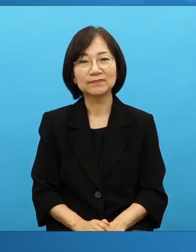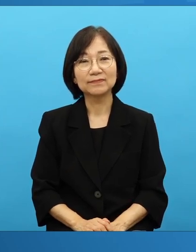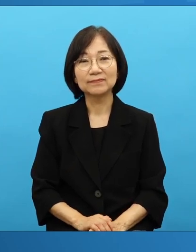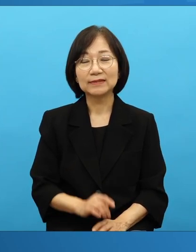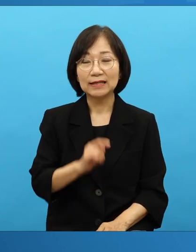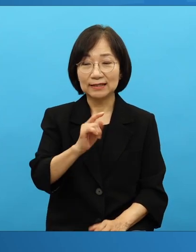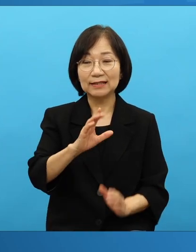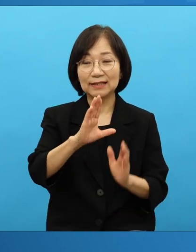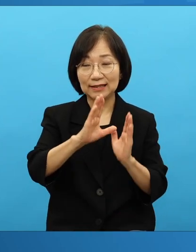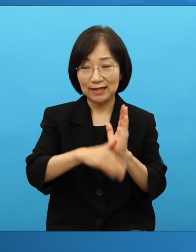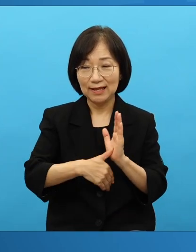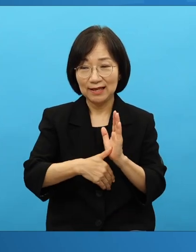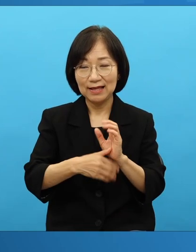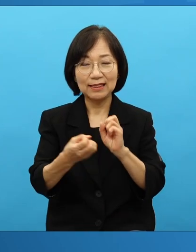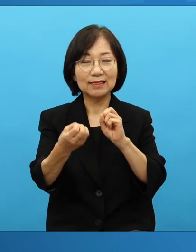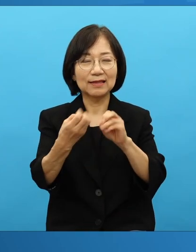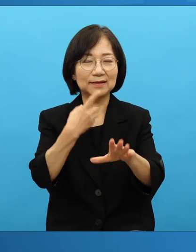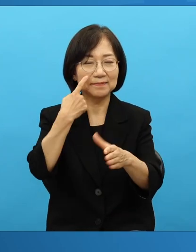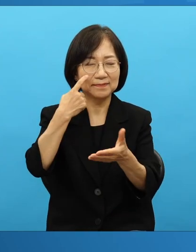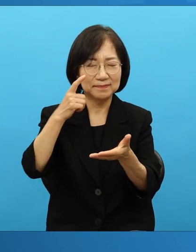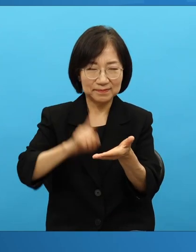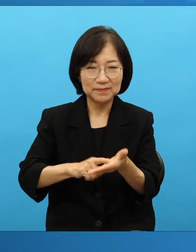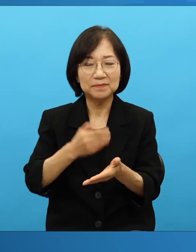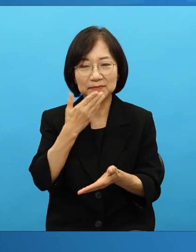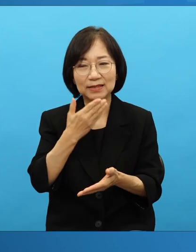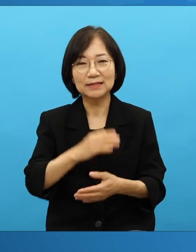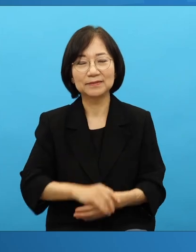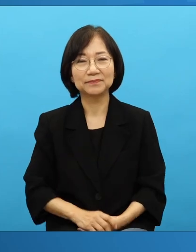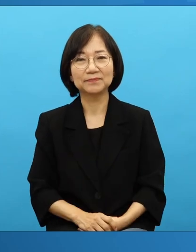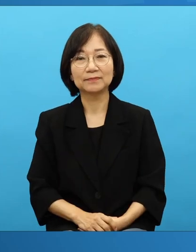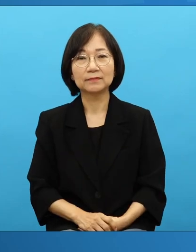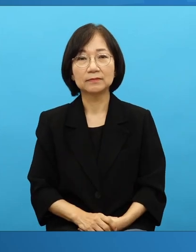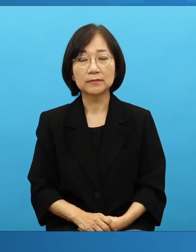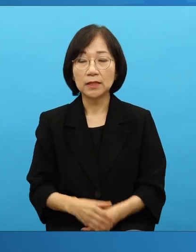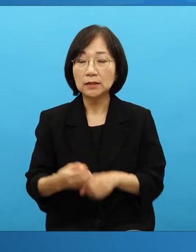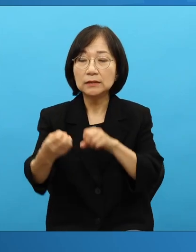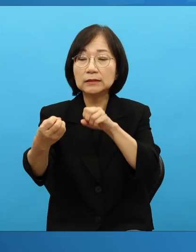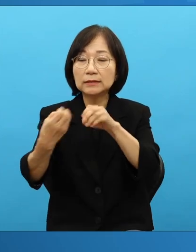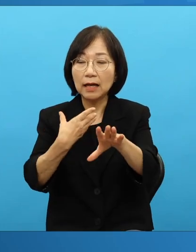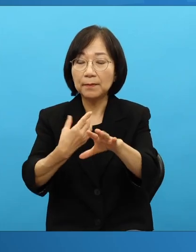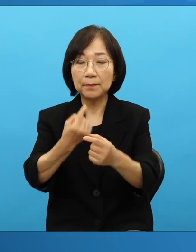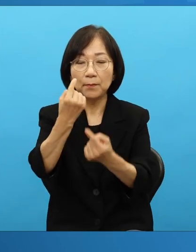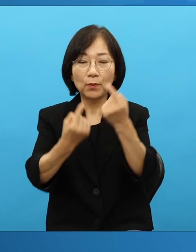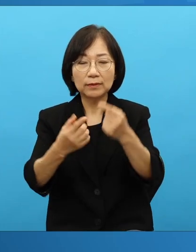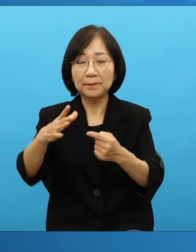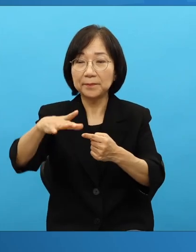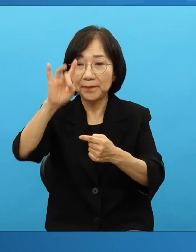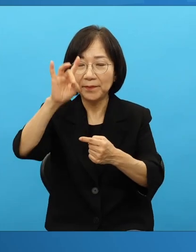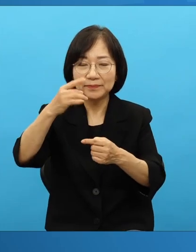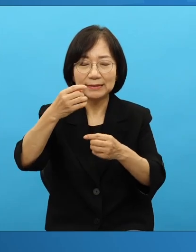답이 나옵니다. 会出来答案。 여러분 이제 응답 오기 전에 답이 나와야 될 거 아니에요.